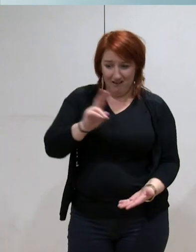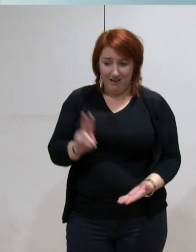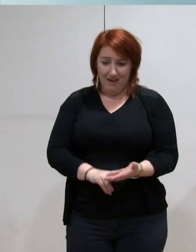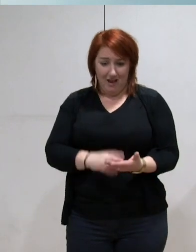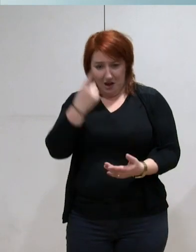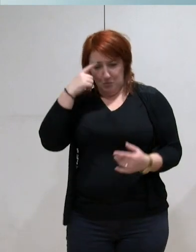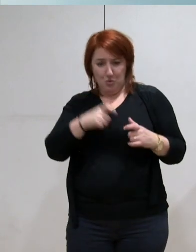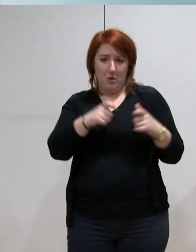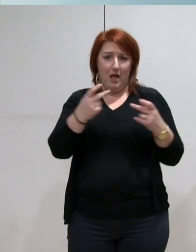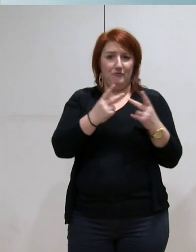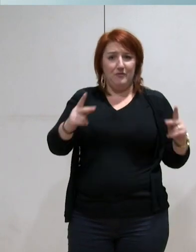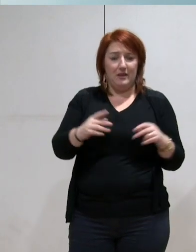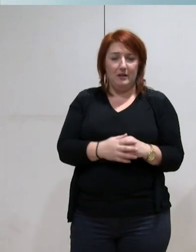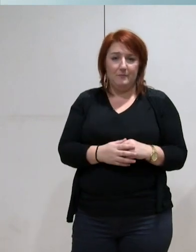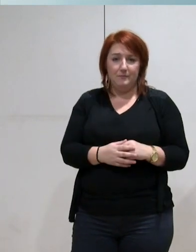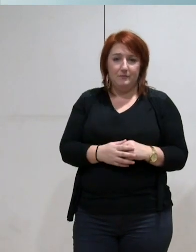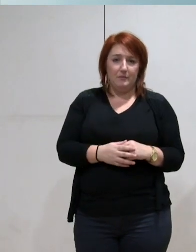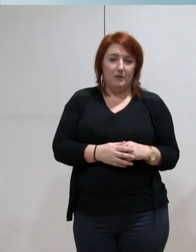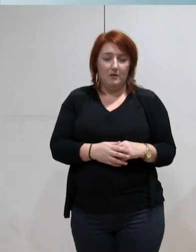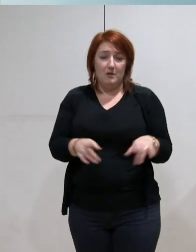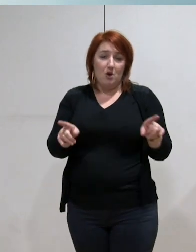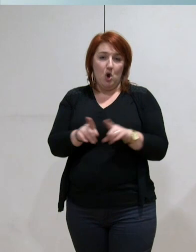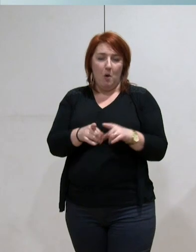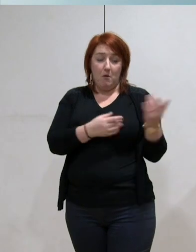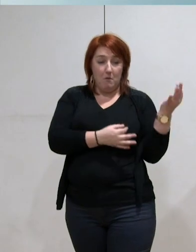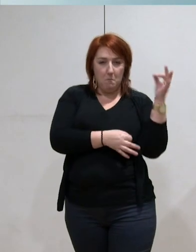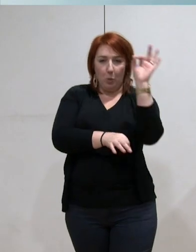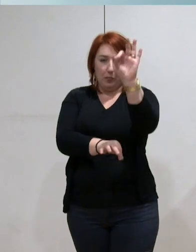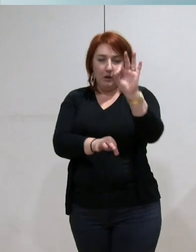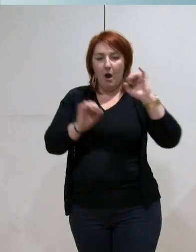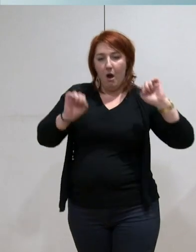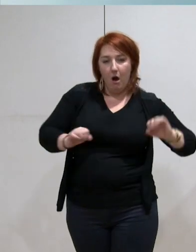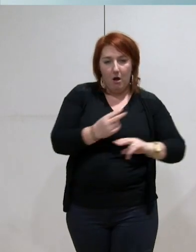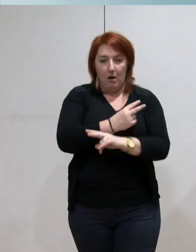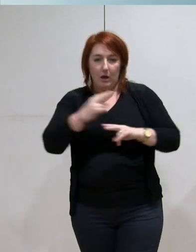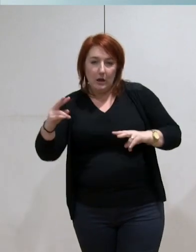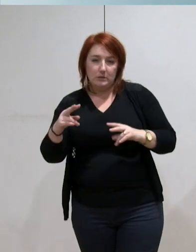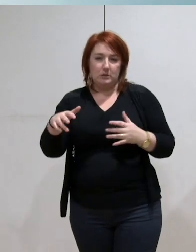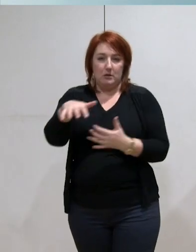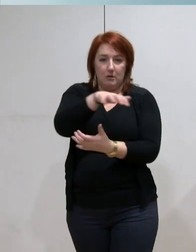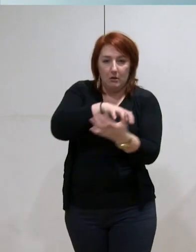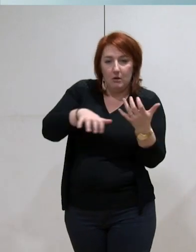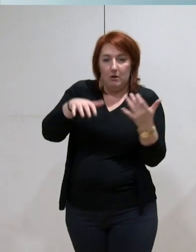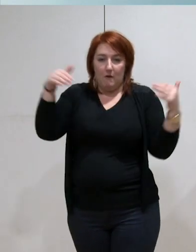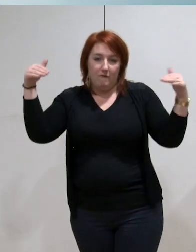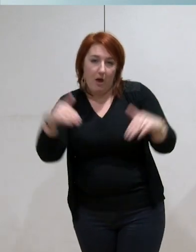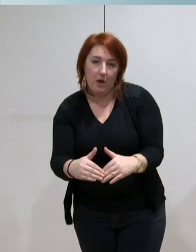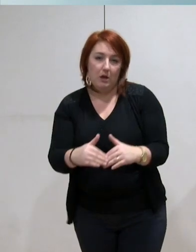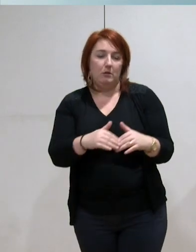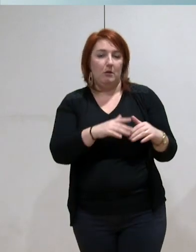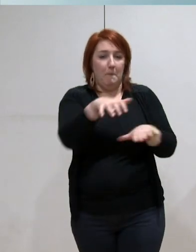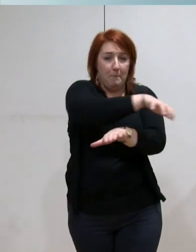et en agitant le spectre de la faillite de la tutelle juste une information mes chers collègues